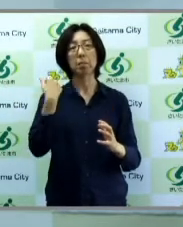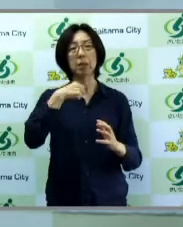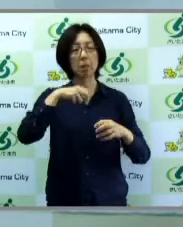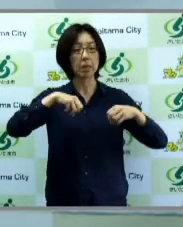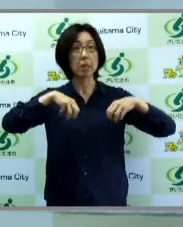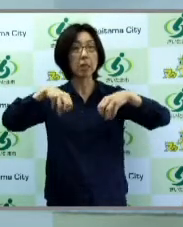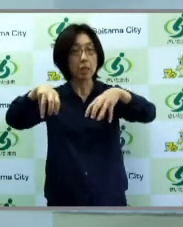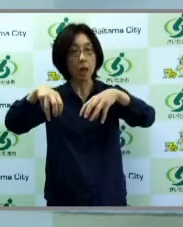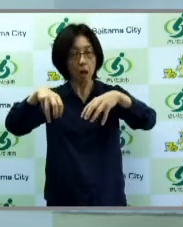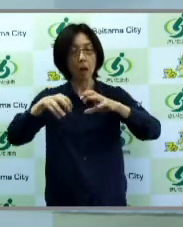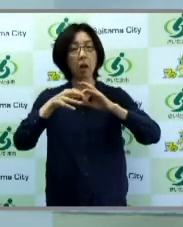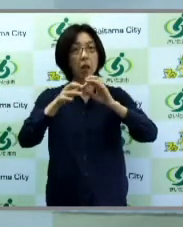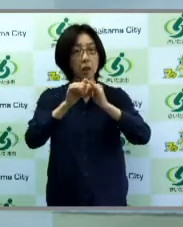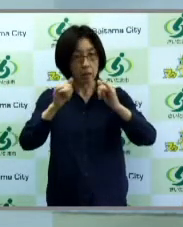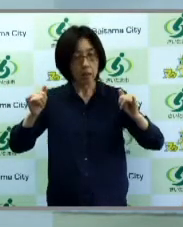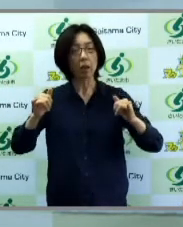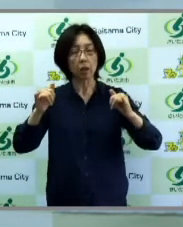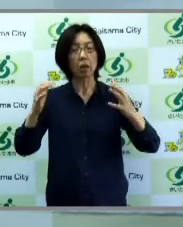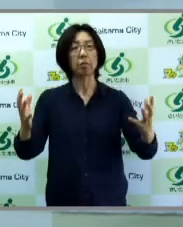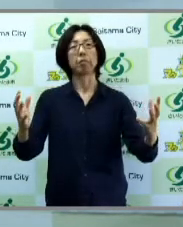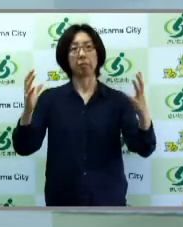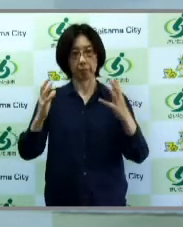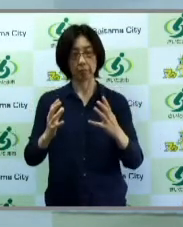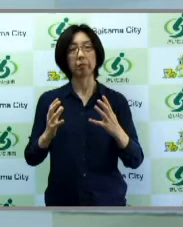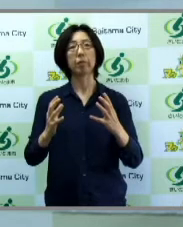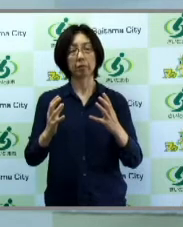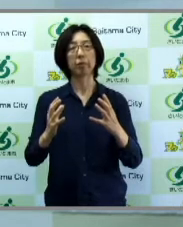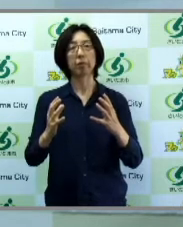関係商店街、また